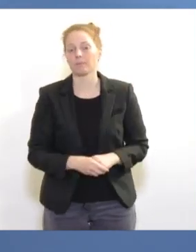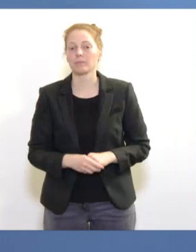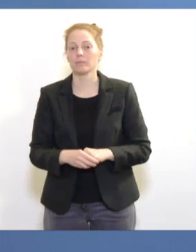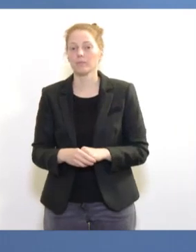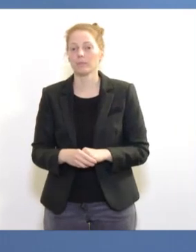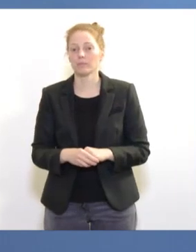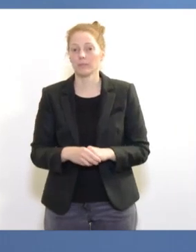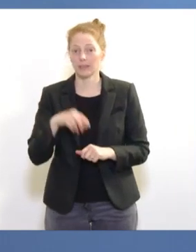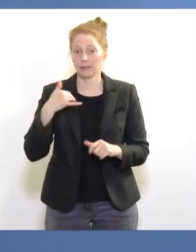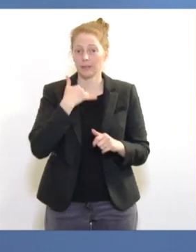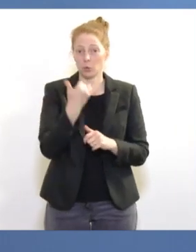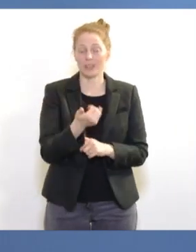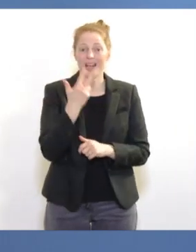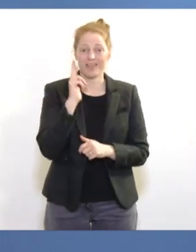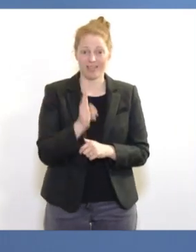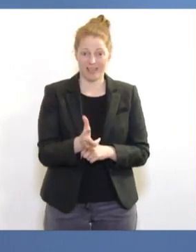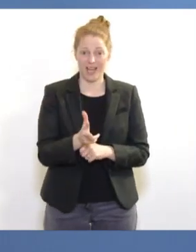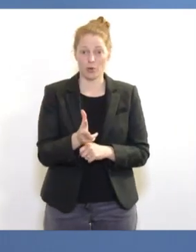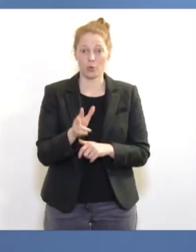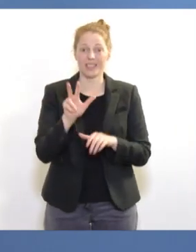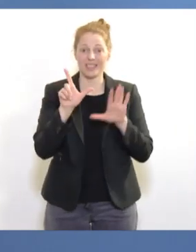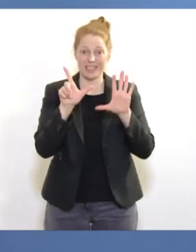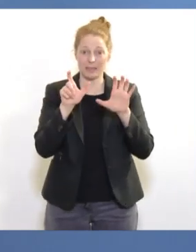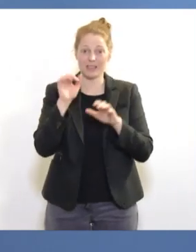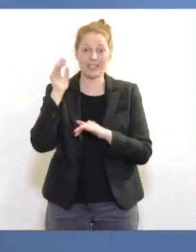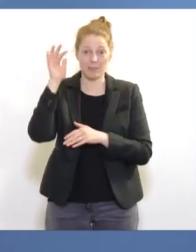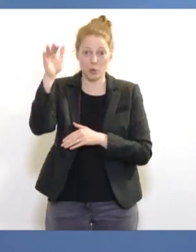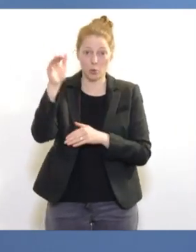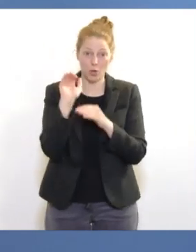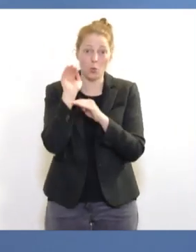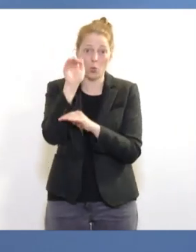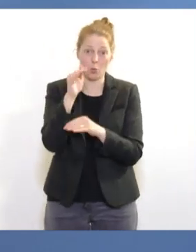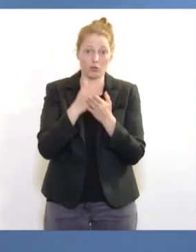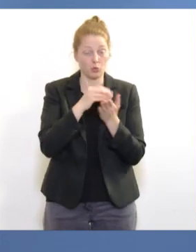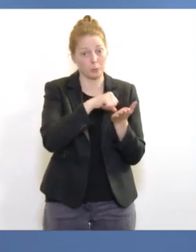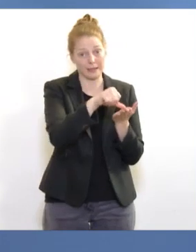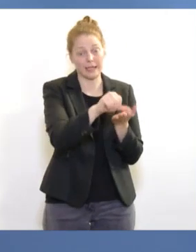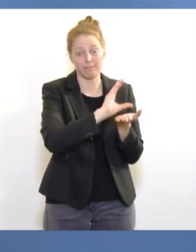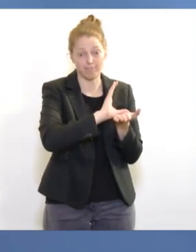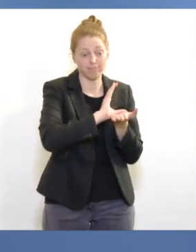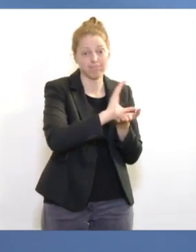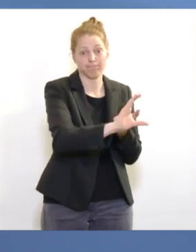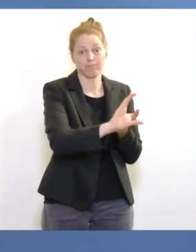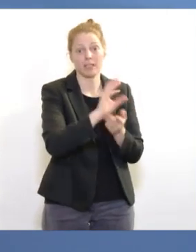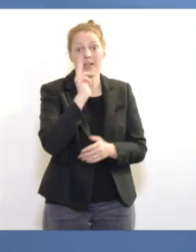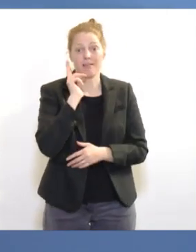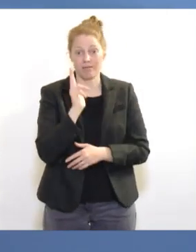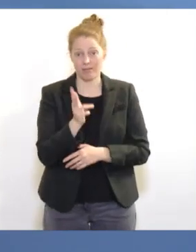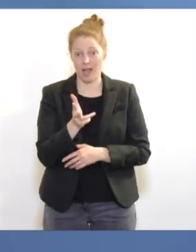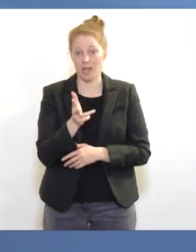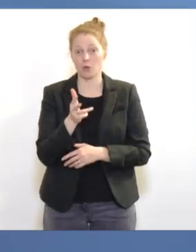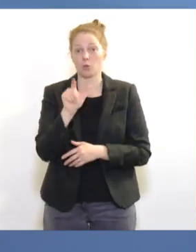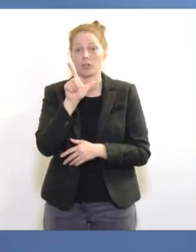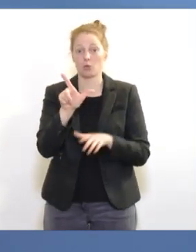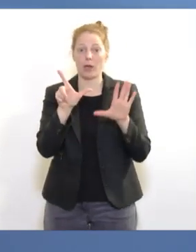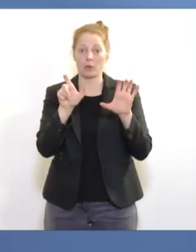sind über 370 Millionen Euro deblockiert gegangen. Ganz genau